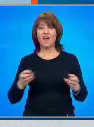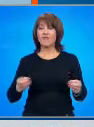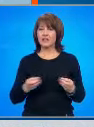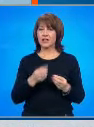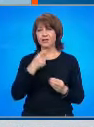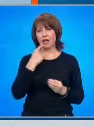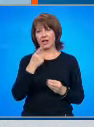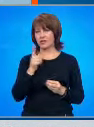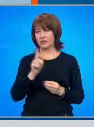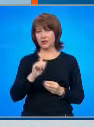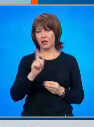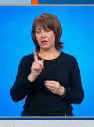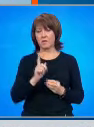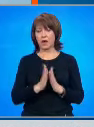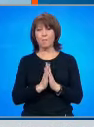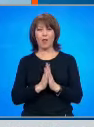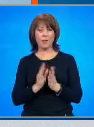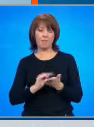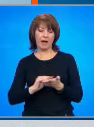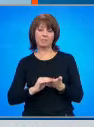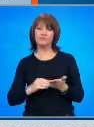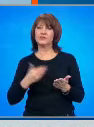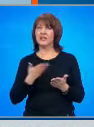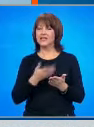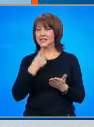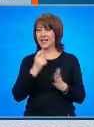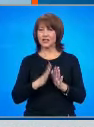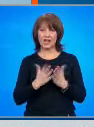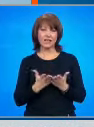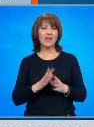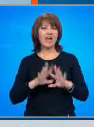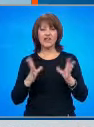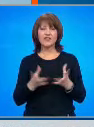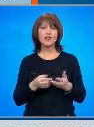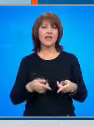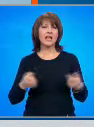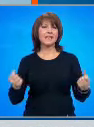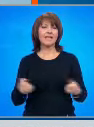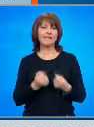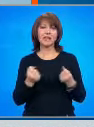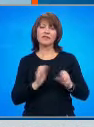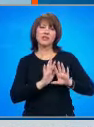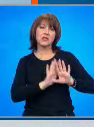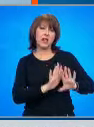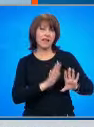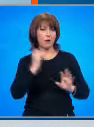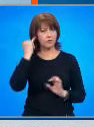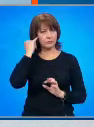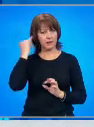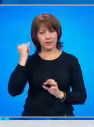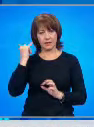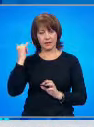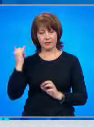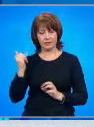че досега той не е подавал молба за членство в партията и че всички негови действия са изцяло негова инициатива.